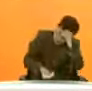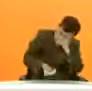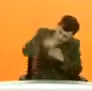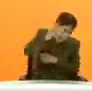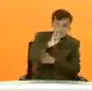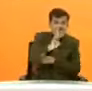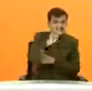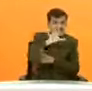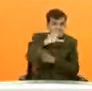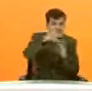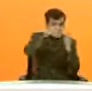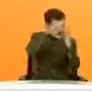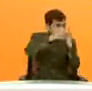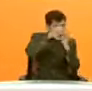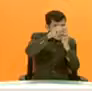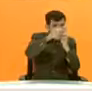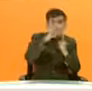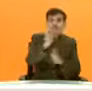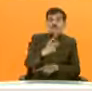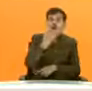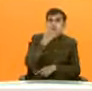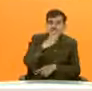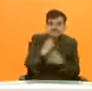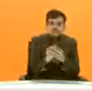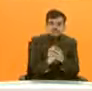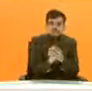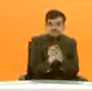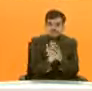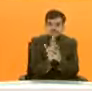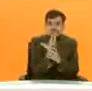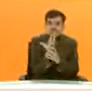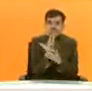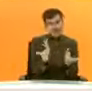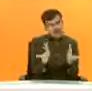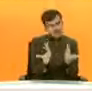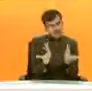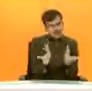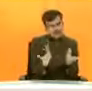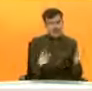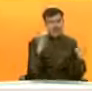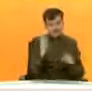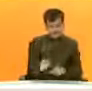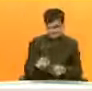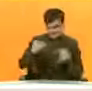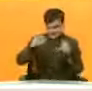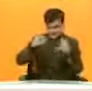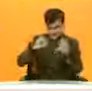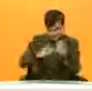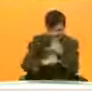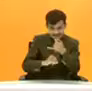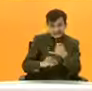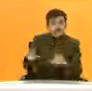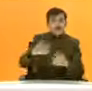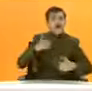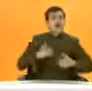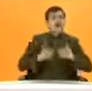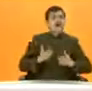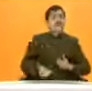के पेड़ फल देने लगे। दरअसल श्रीशैल तेली को खेती का शौक